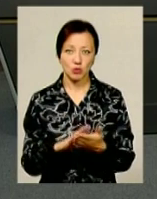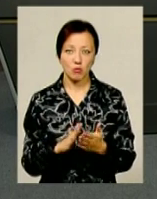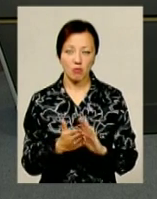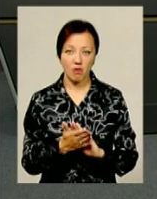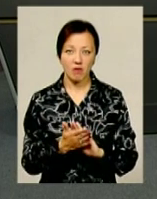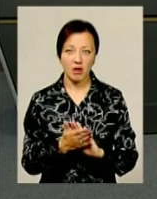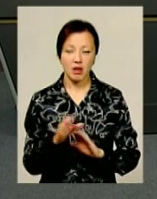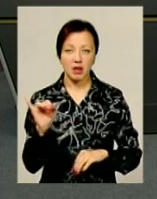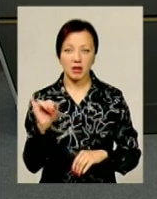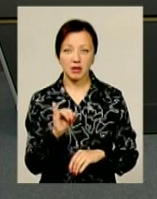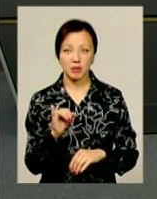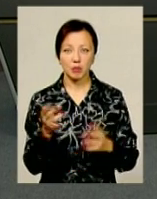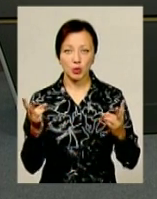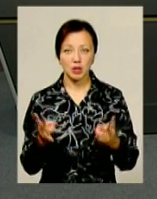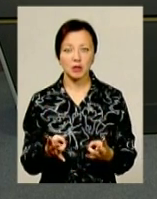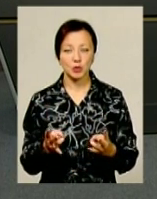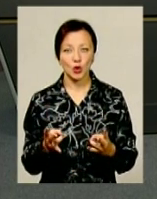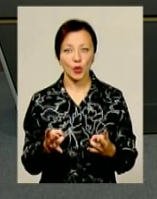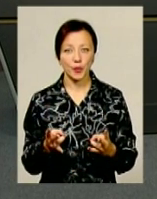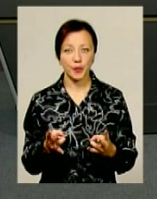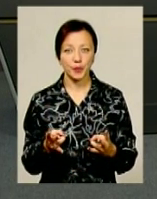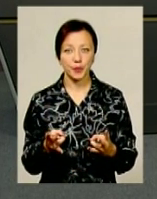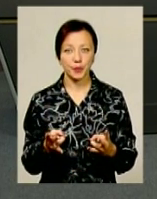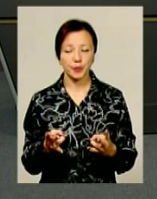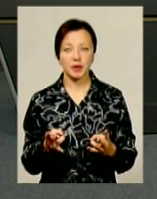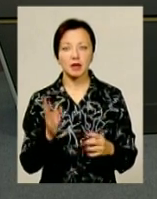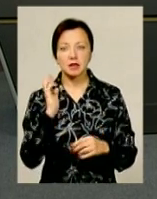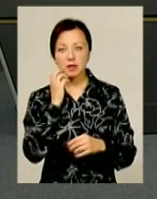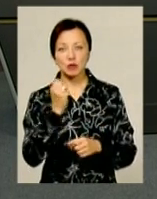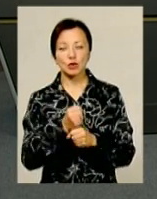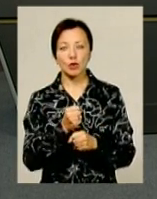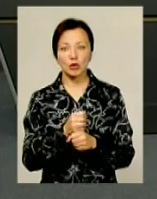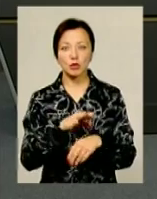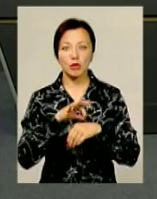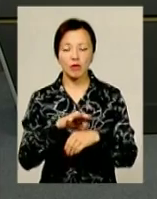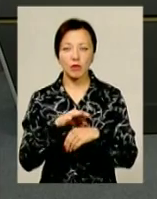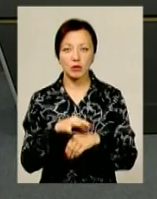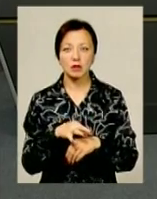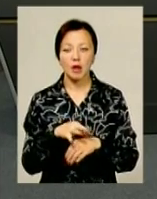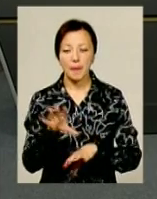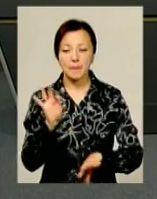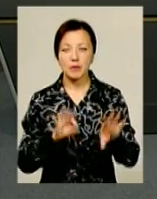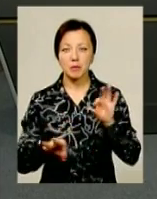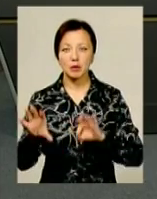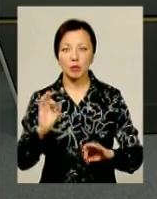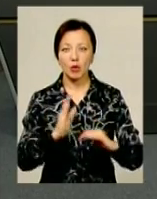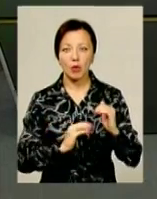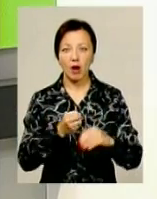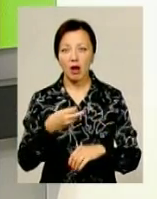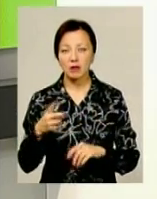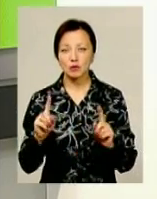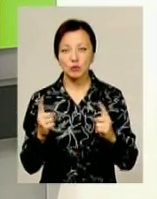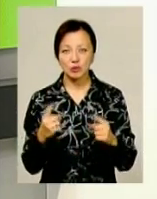Да. Ну і відповідно потрібно дуже серйозну роботу проводити ще по підбору кадрів, тому